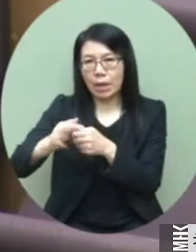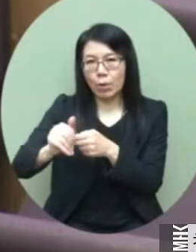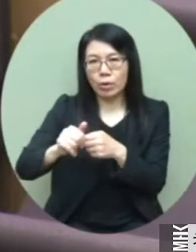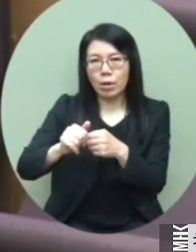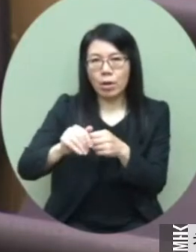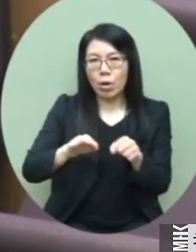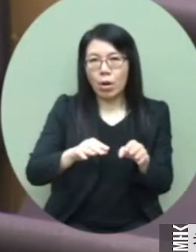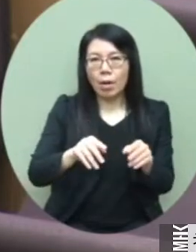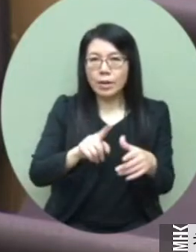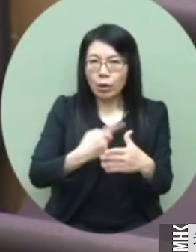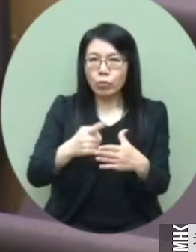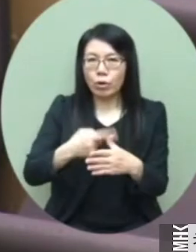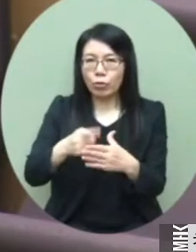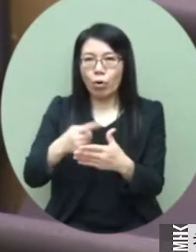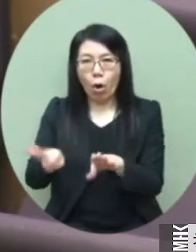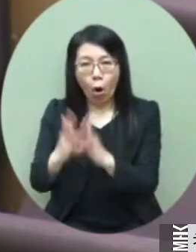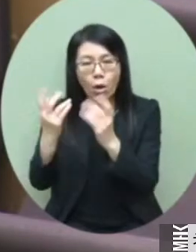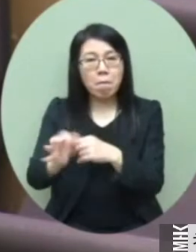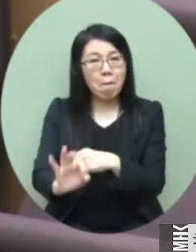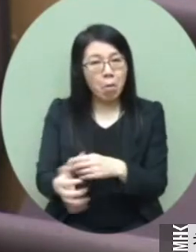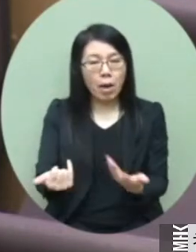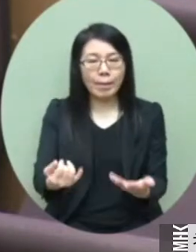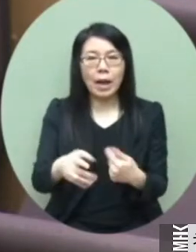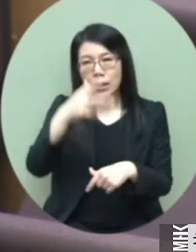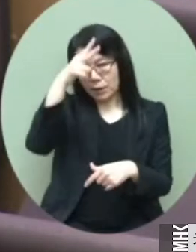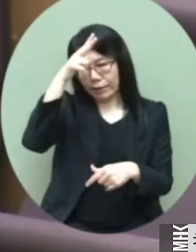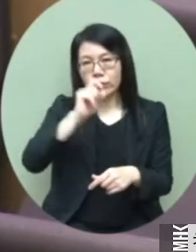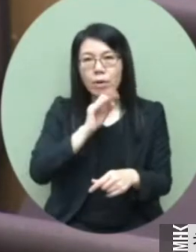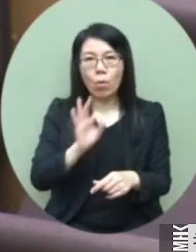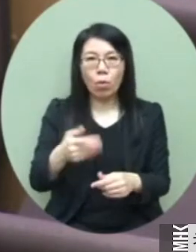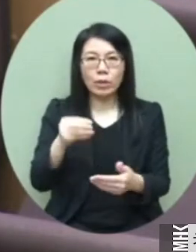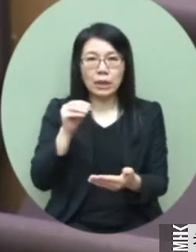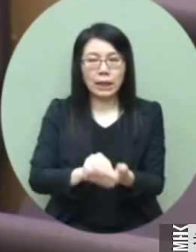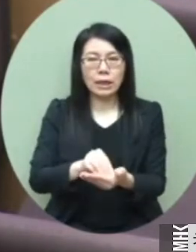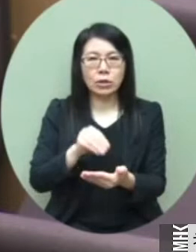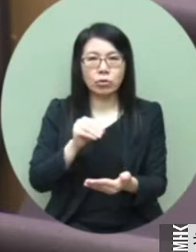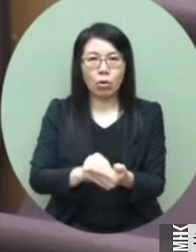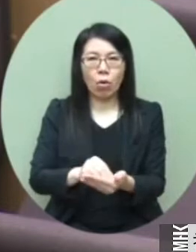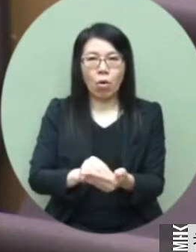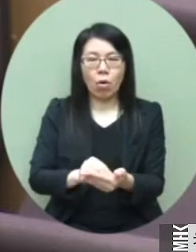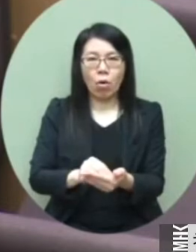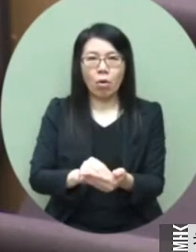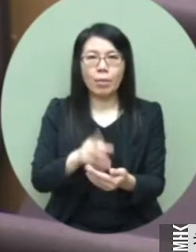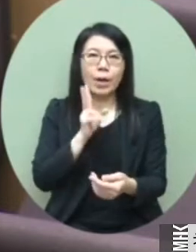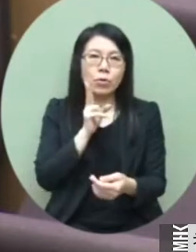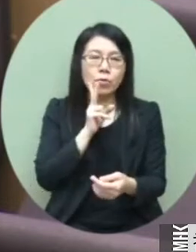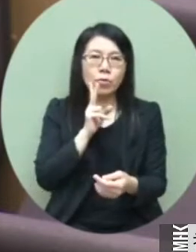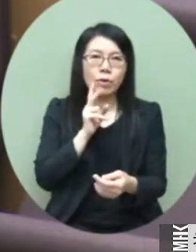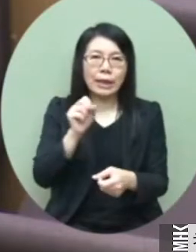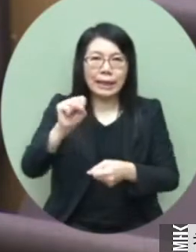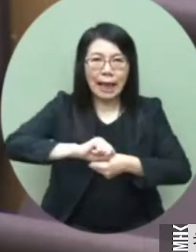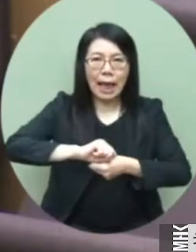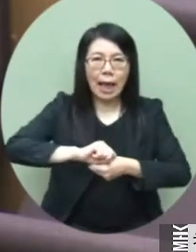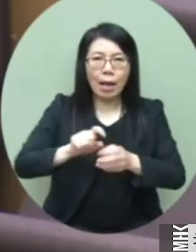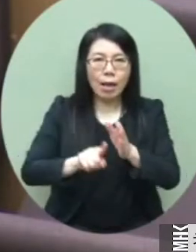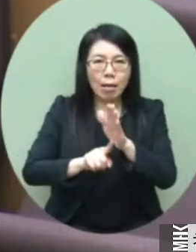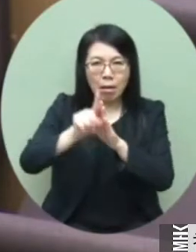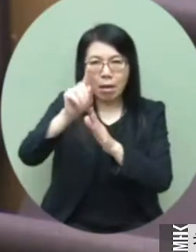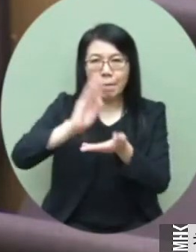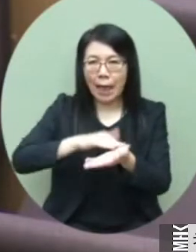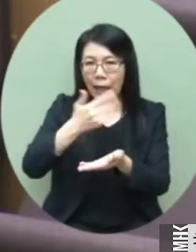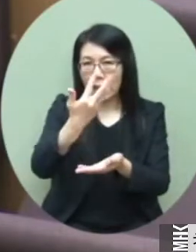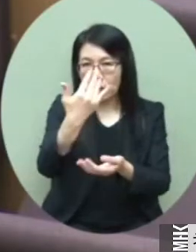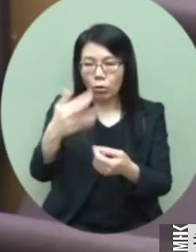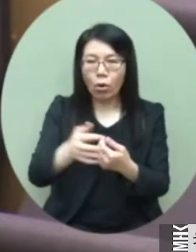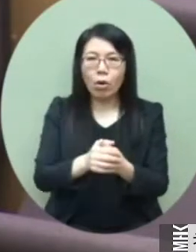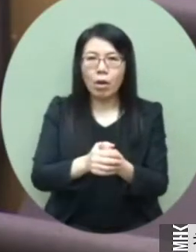逐個月咁樣放寬咧？同埋政府有冇話設定一個硬指標，可能去到增加翻幾多個案啦？一啲嘅